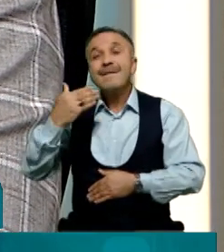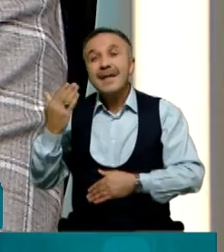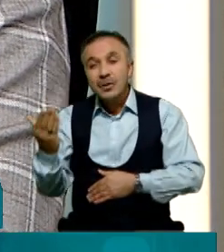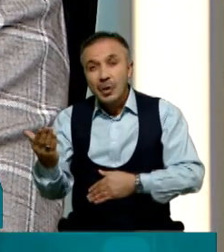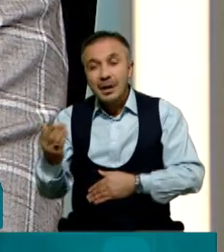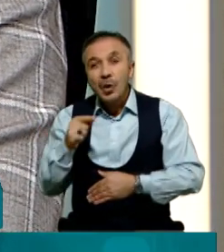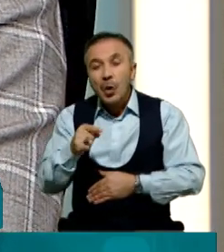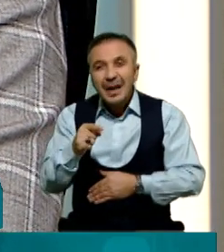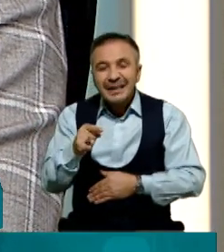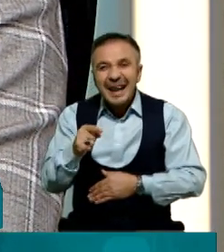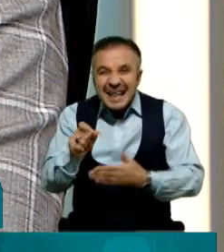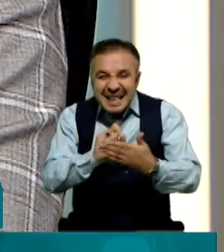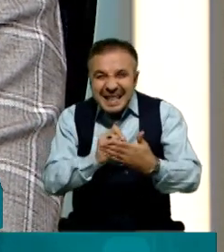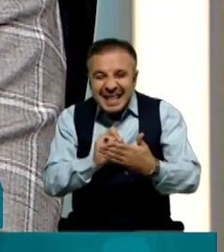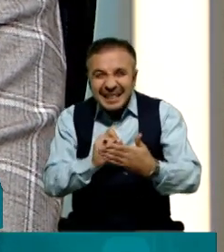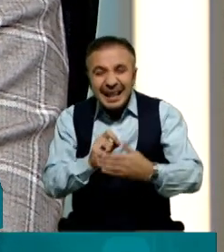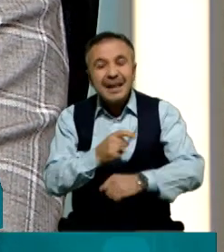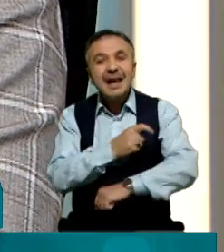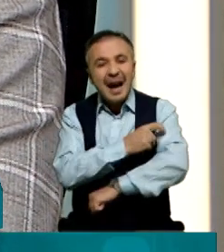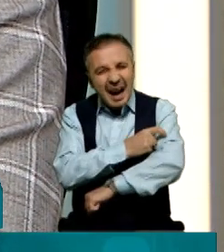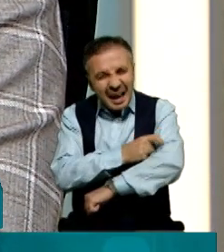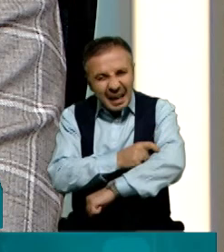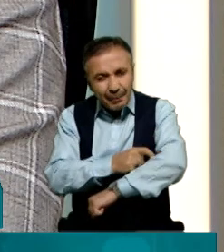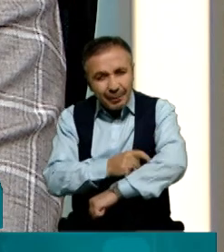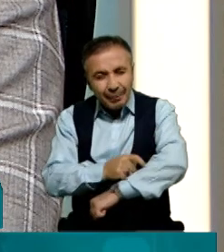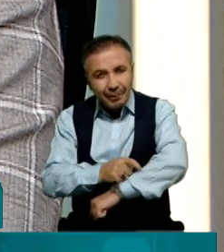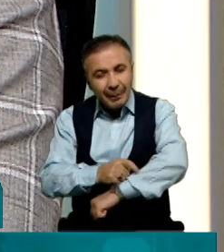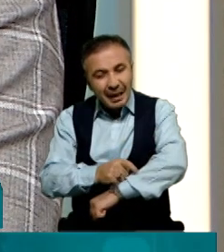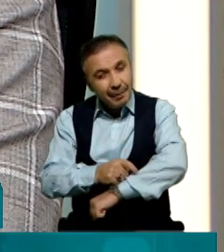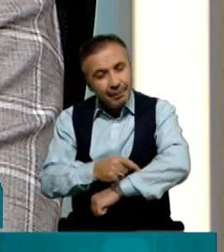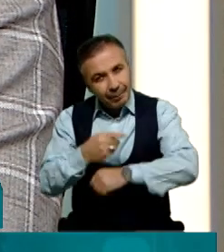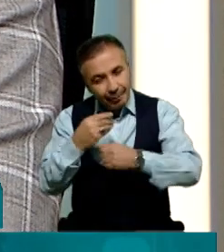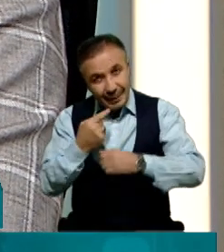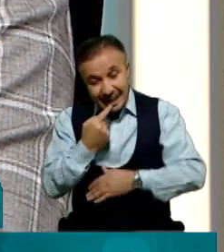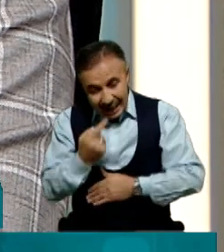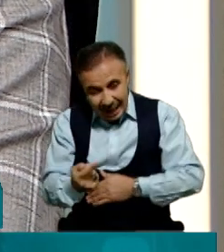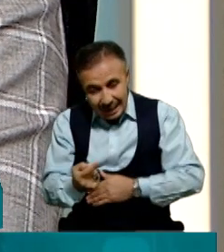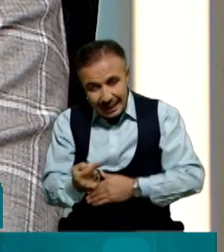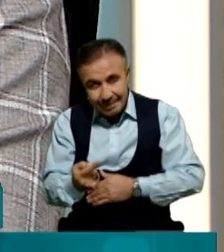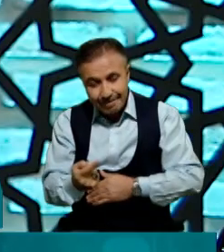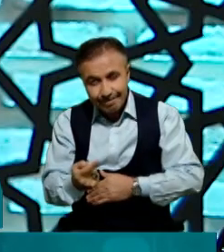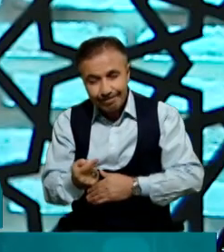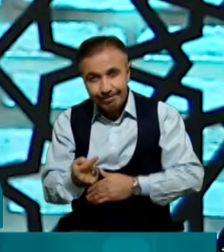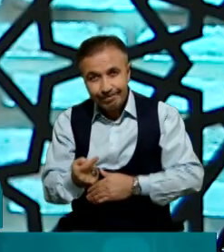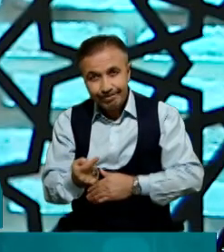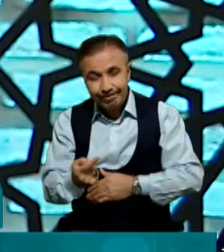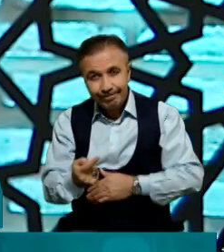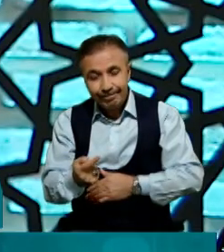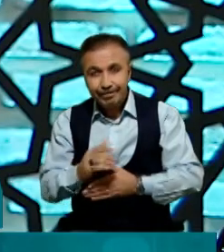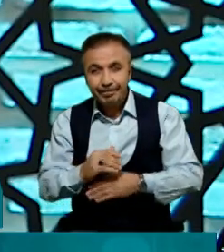o orada geçen haramları haram kabul eder bakın çok önemli amel eder işte